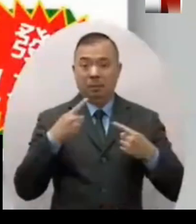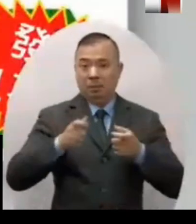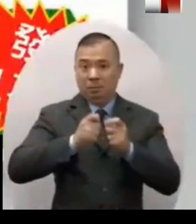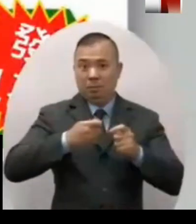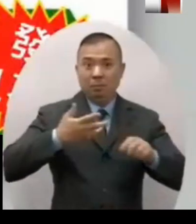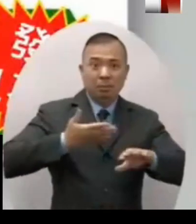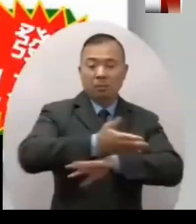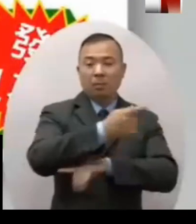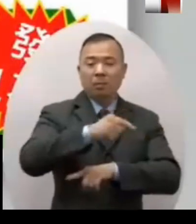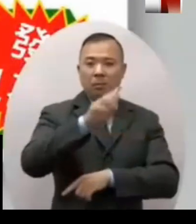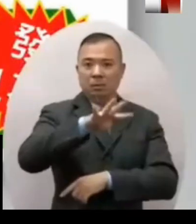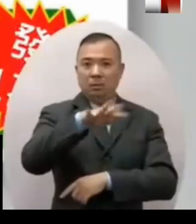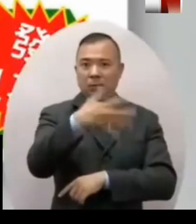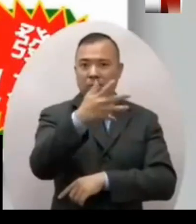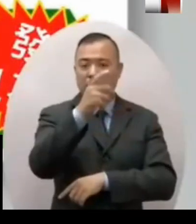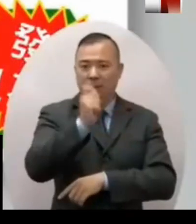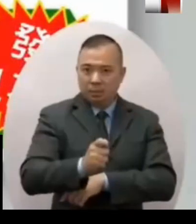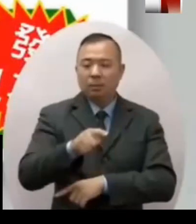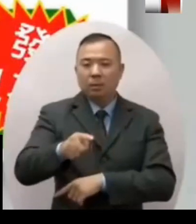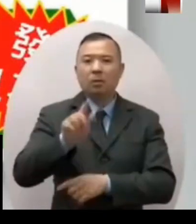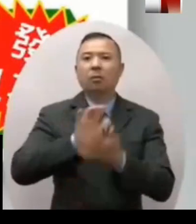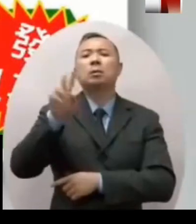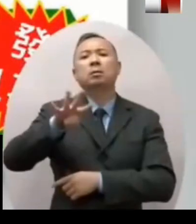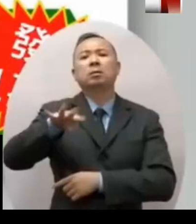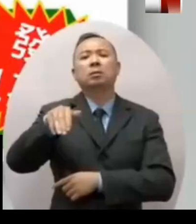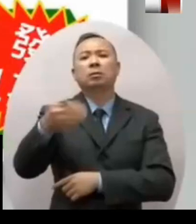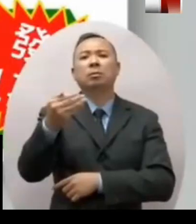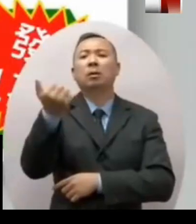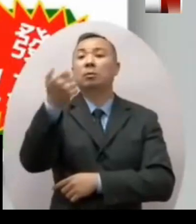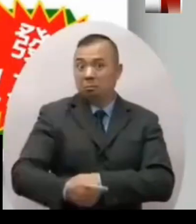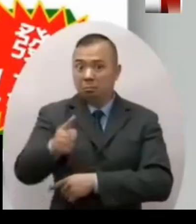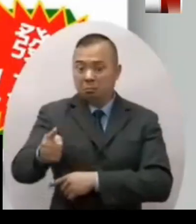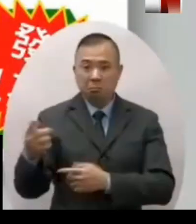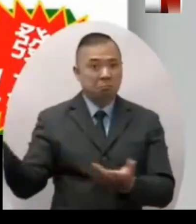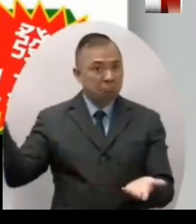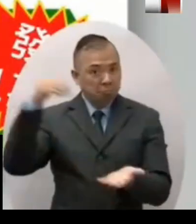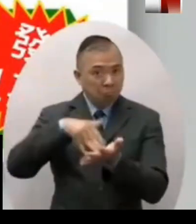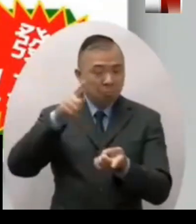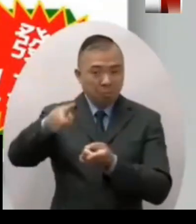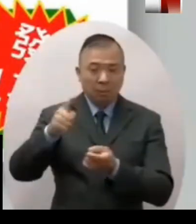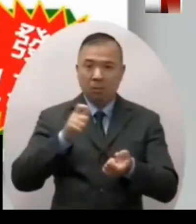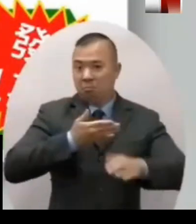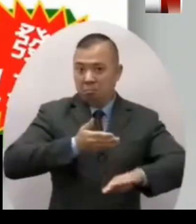后来又说超增4950亿啊，结算出来超增